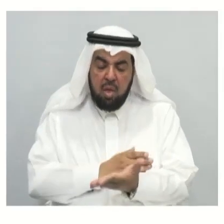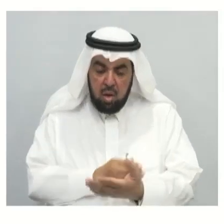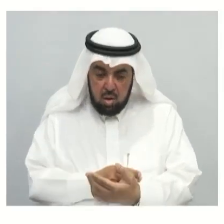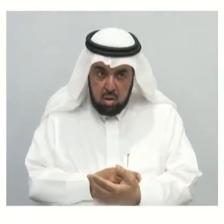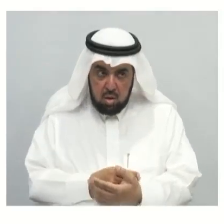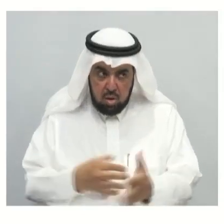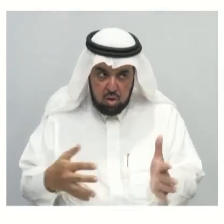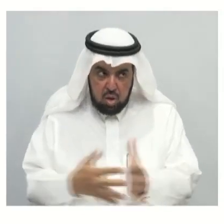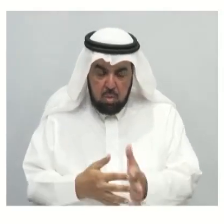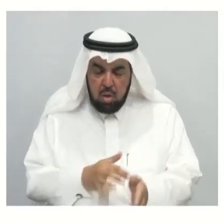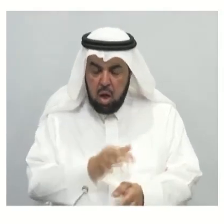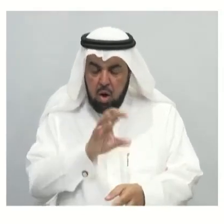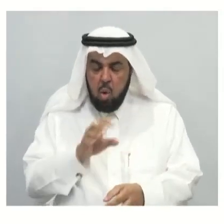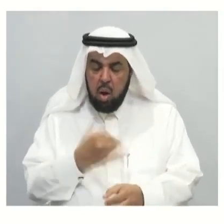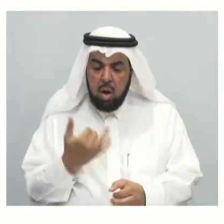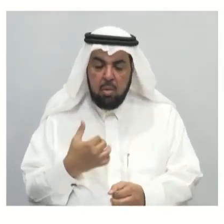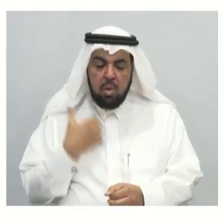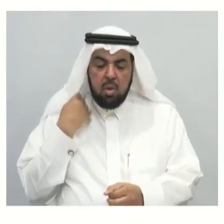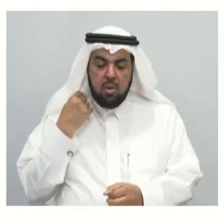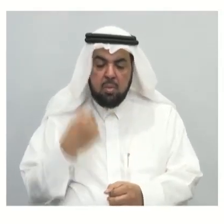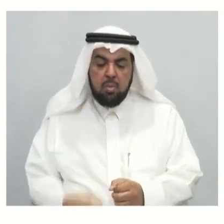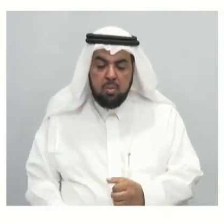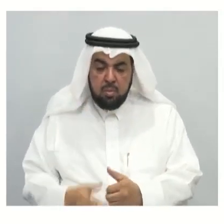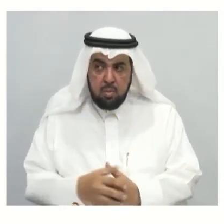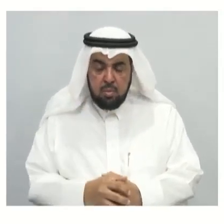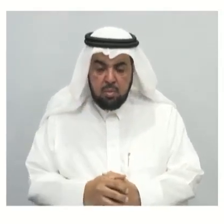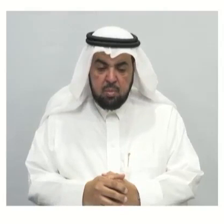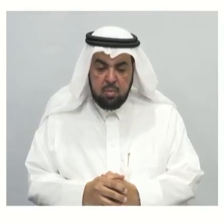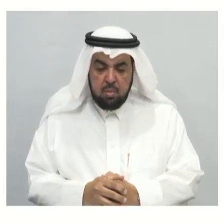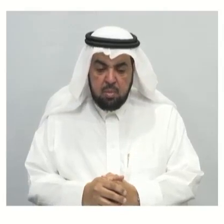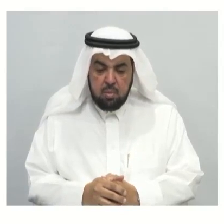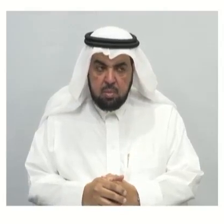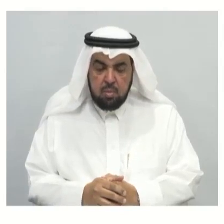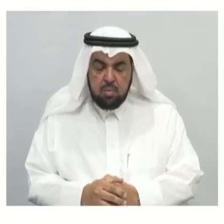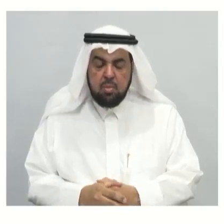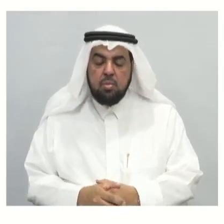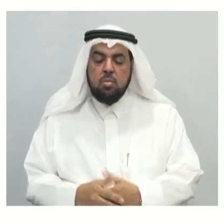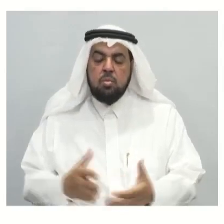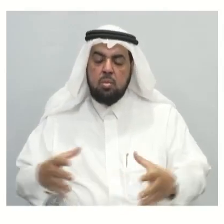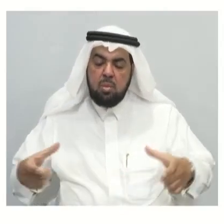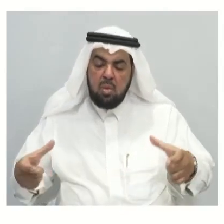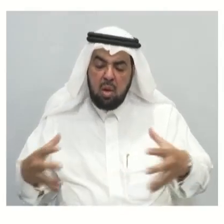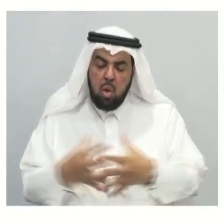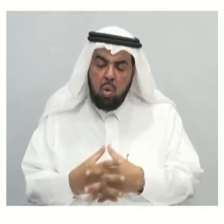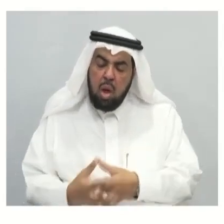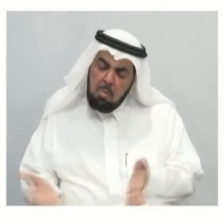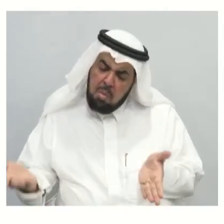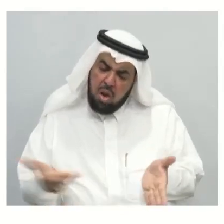ميثاق جامعه الدول العربيه وذكرناها ايضا عضويه بالانضمام